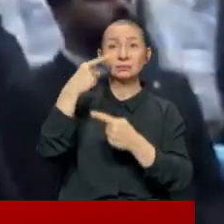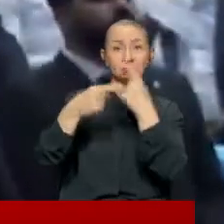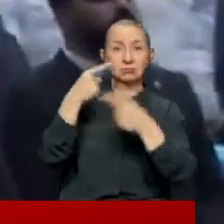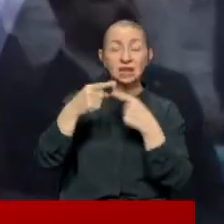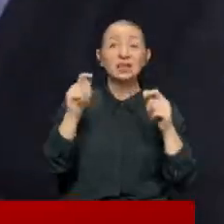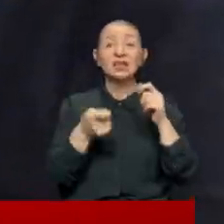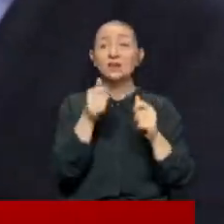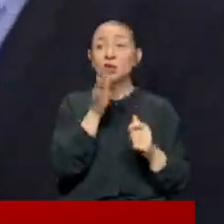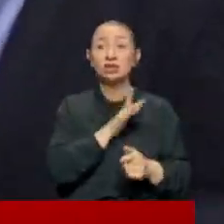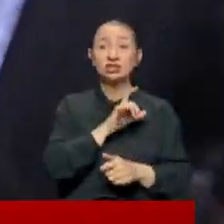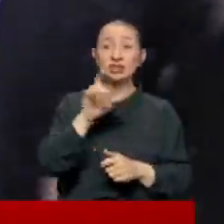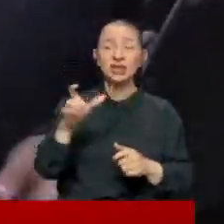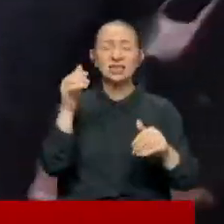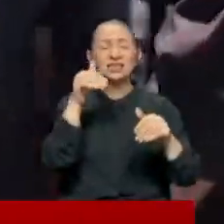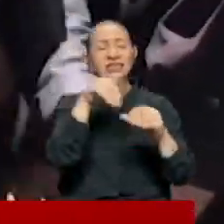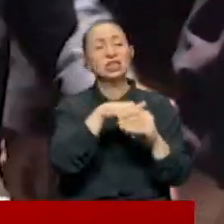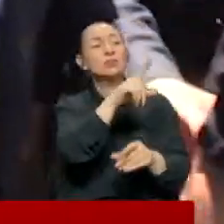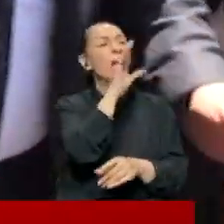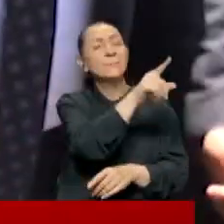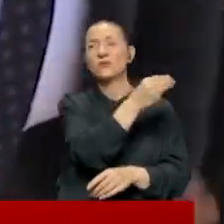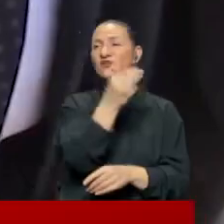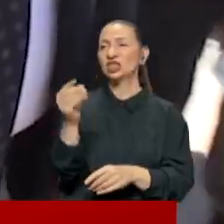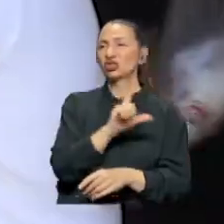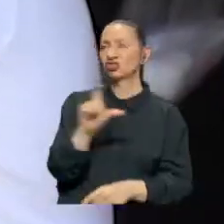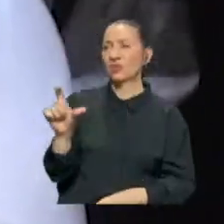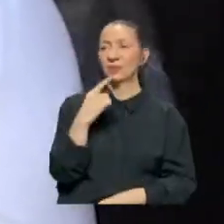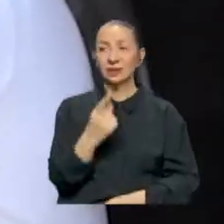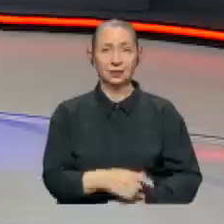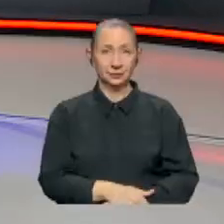Davutoğlu size cevabı seçmen verecek dedi